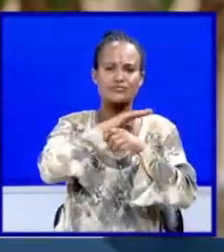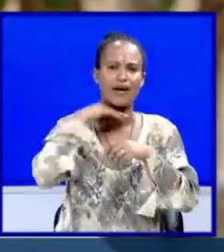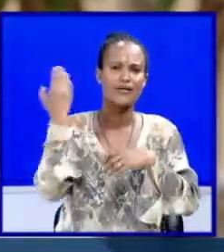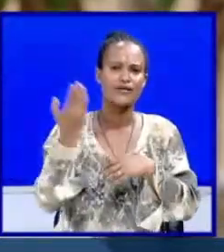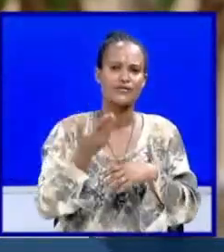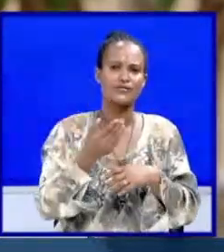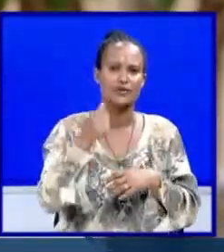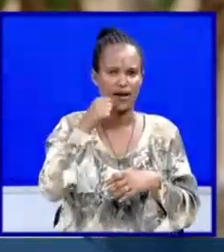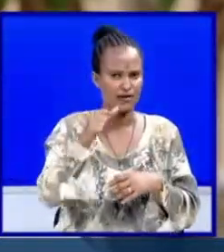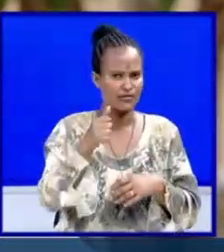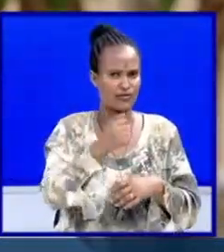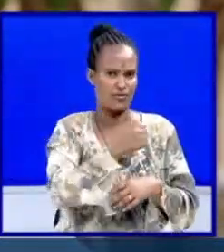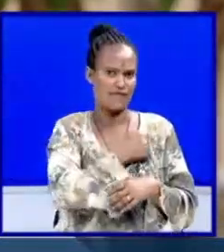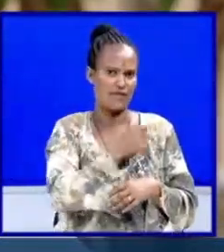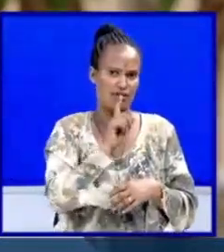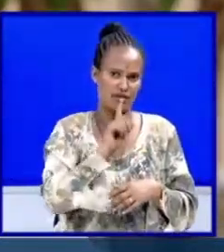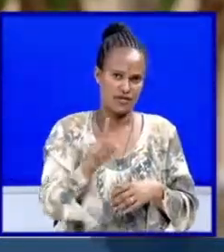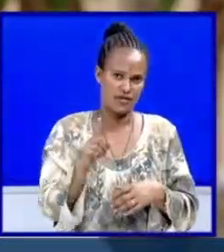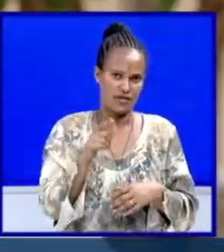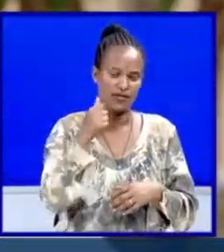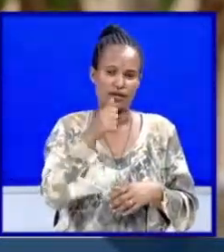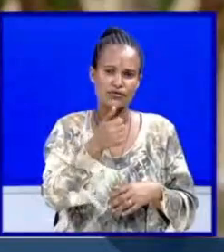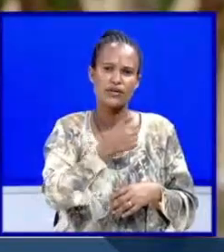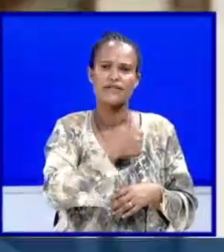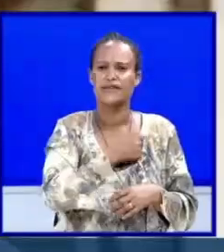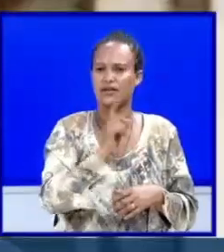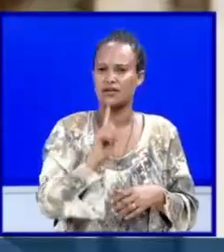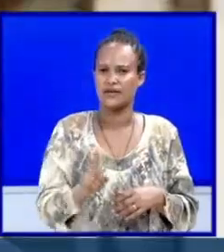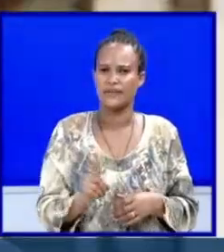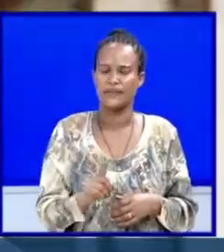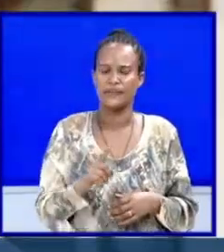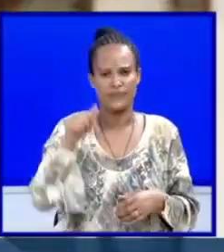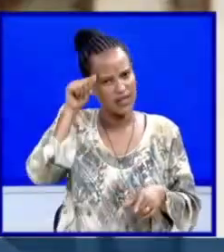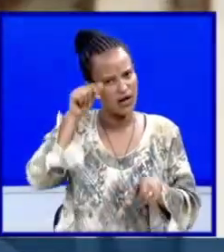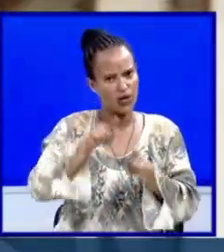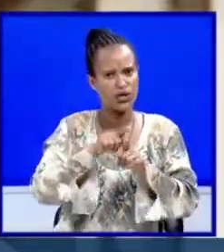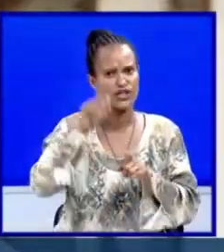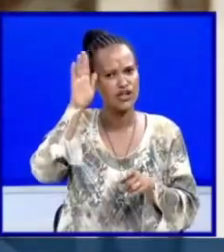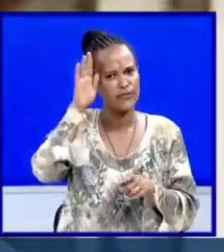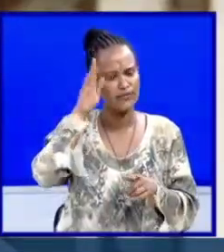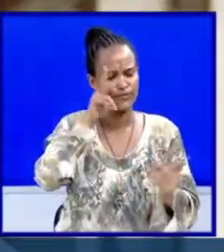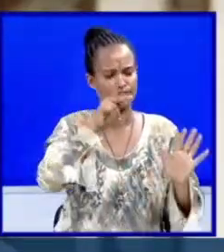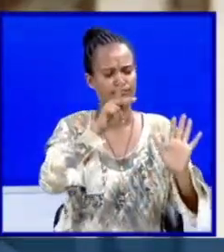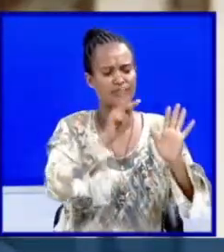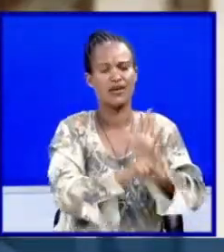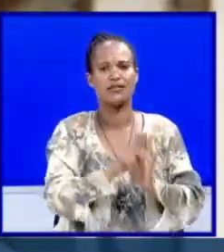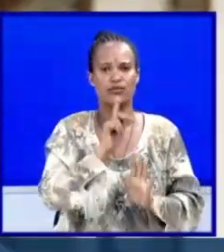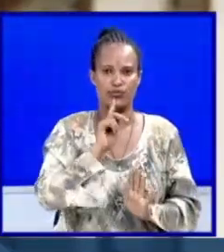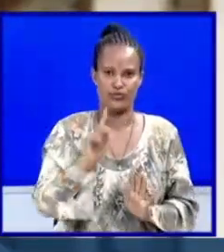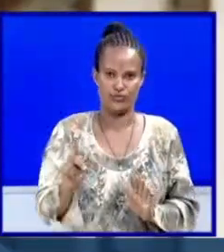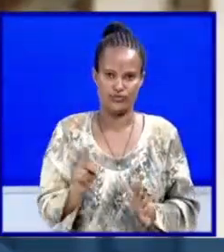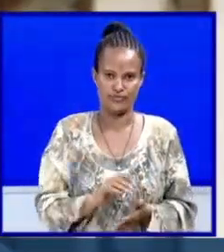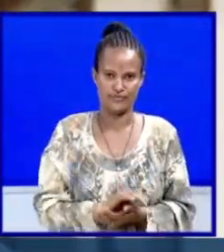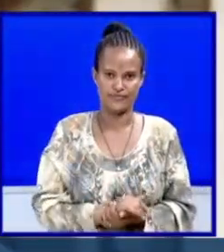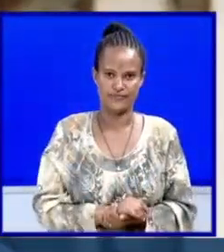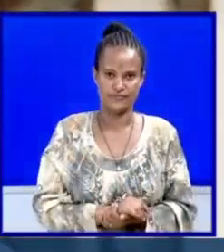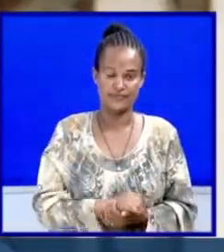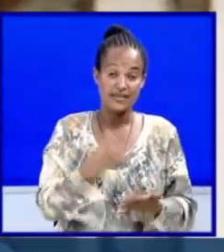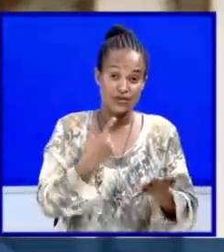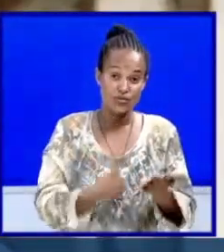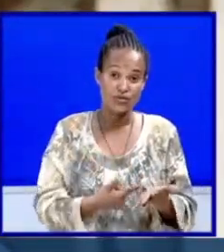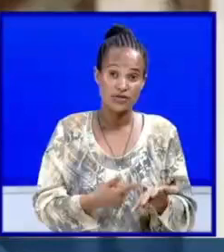ደቂ ኣንስትዮ ተገፊፈን እየን ደቂ ኣንስትዮ ከዓ ተደፊረን እየን ሓወይ ሻዕብያ ብጥይት ኣውፅኡ ቀትሉለ እዩ